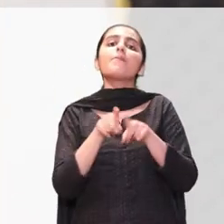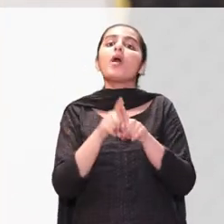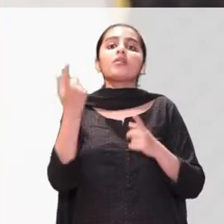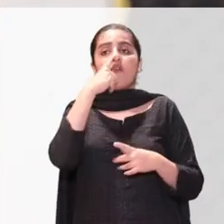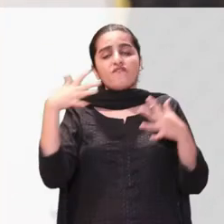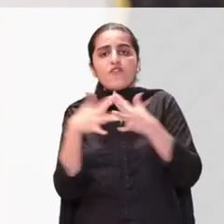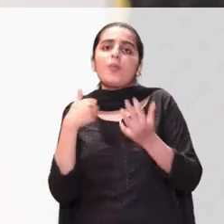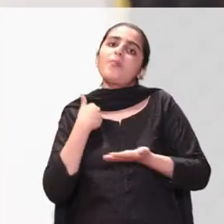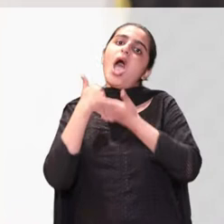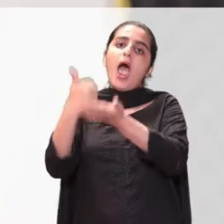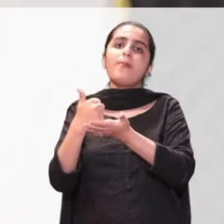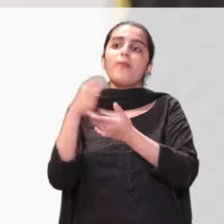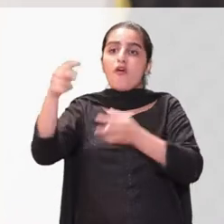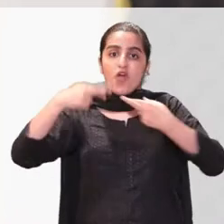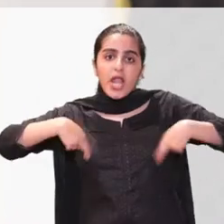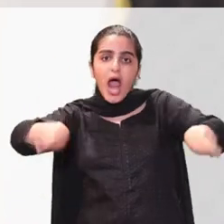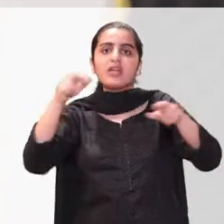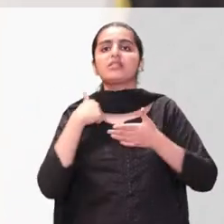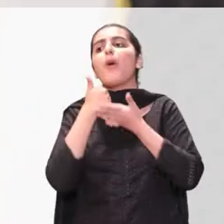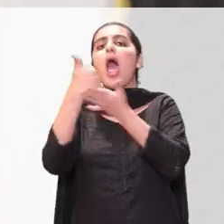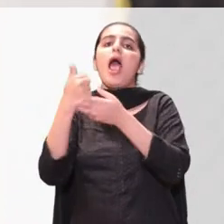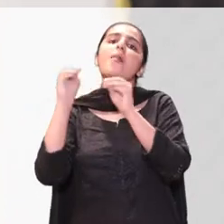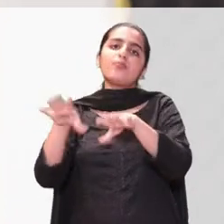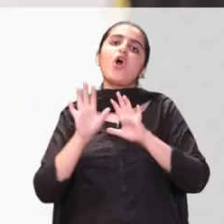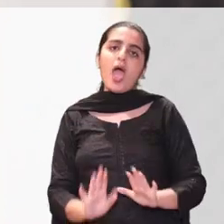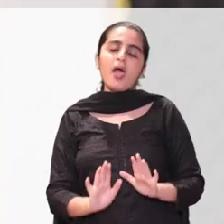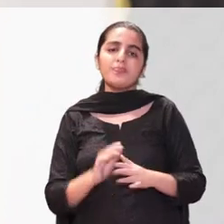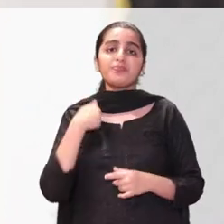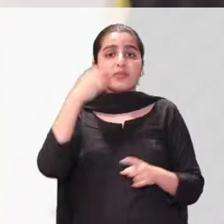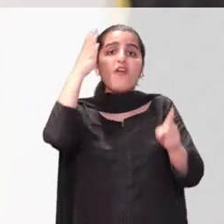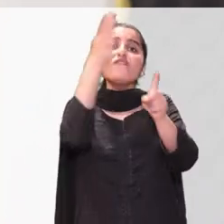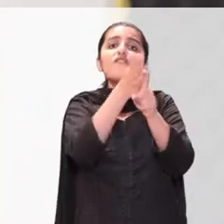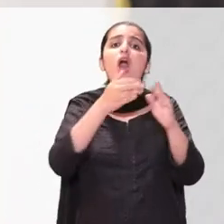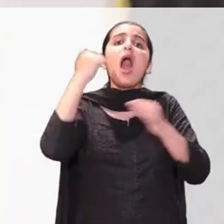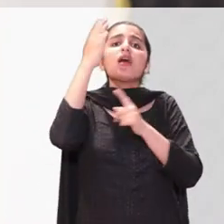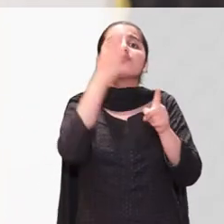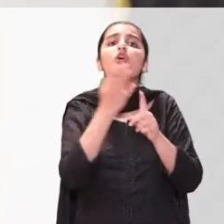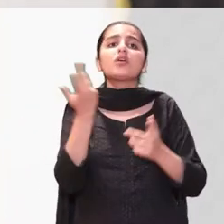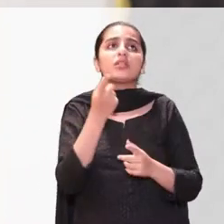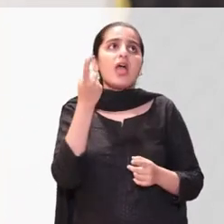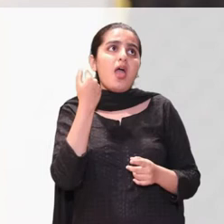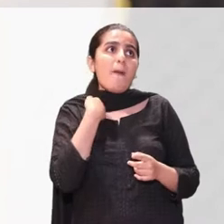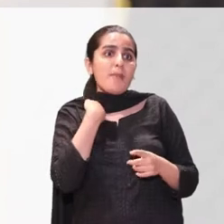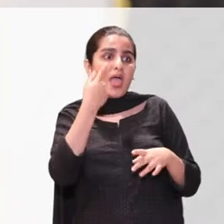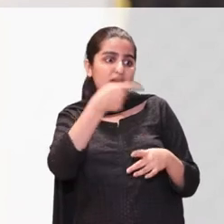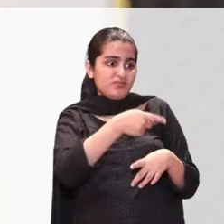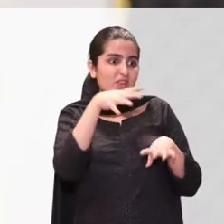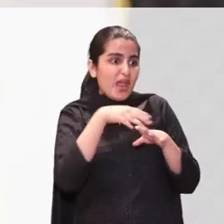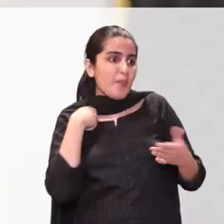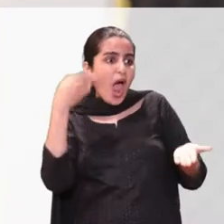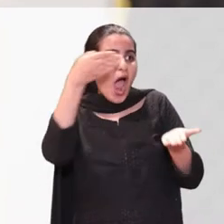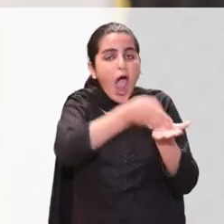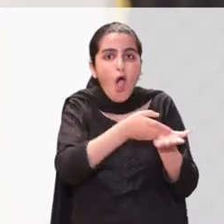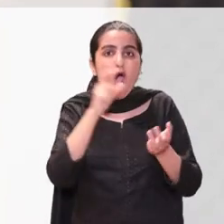विमेन वांट टू दैट मैं उनके लिए रास्ता आसान करती है और जो मेरा नाम था वह यह ताकि इस इंडस्ट्री में जब आप आते हैं वह